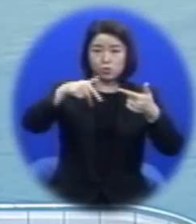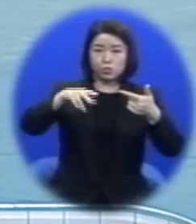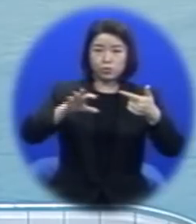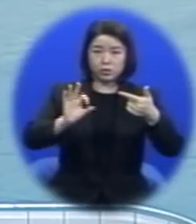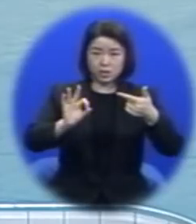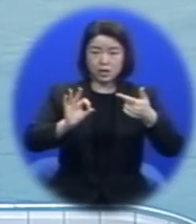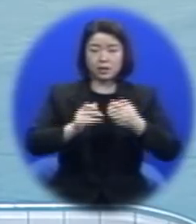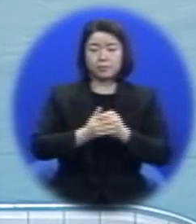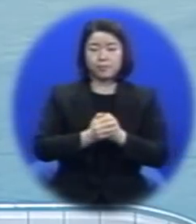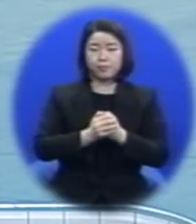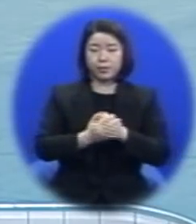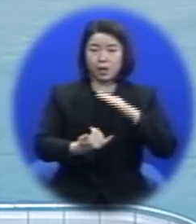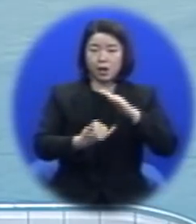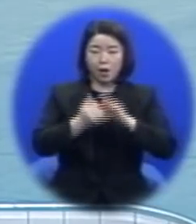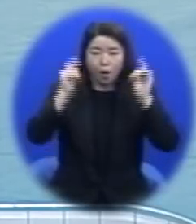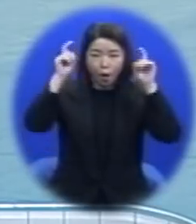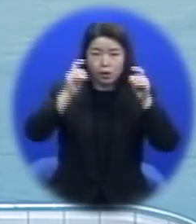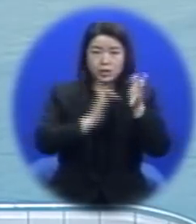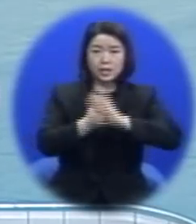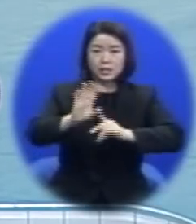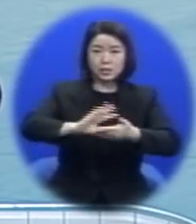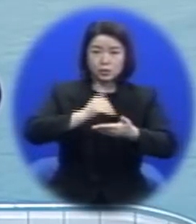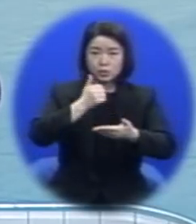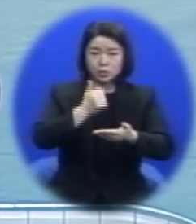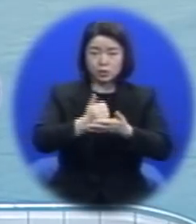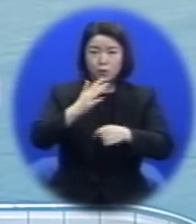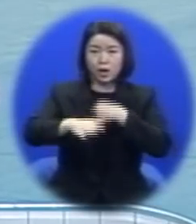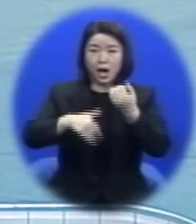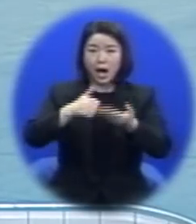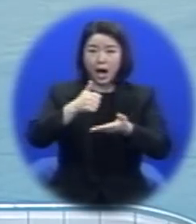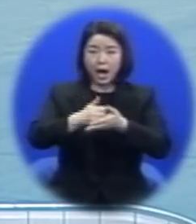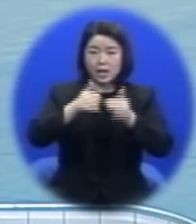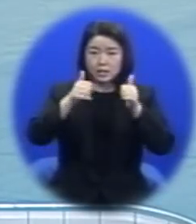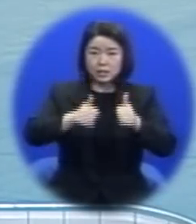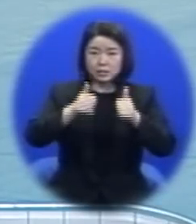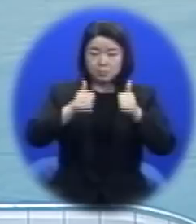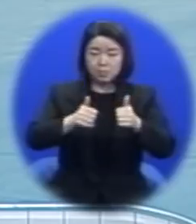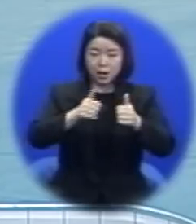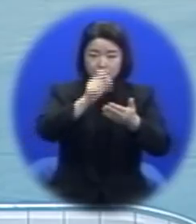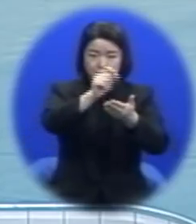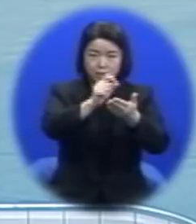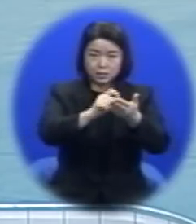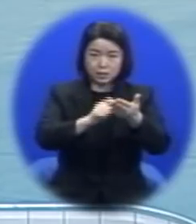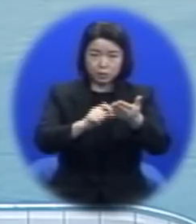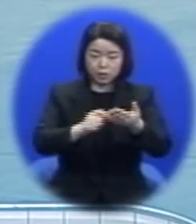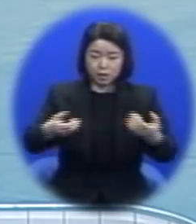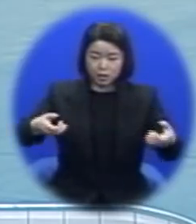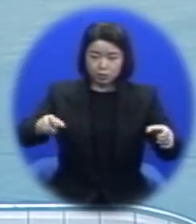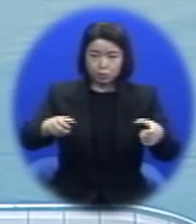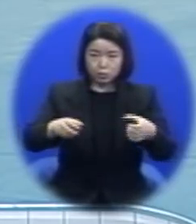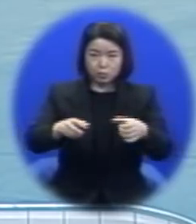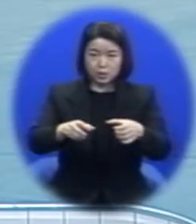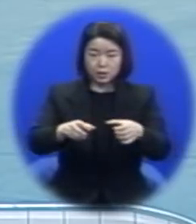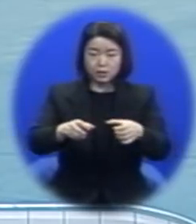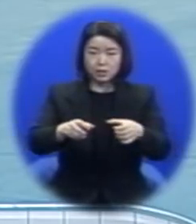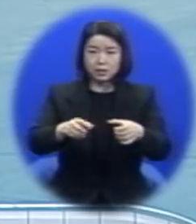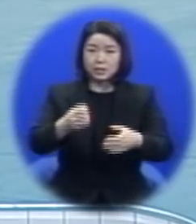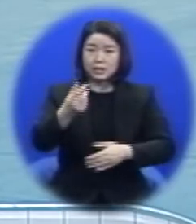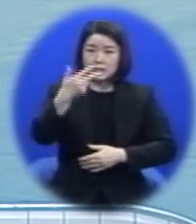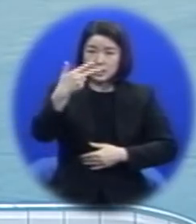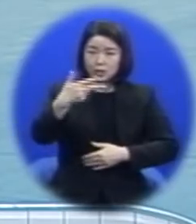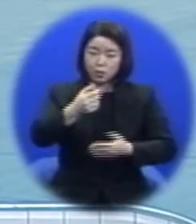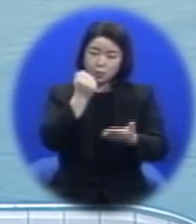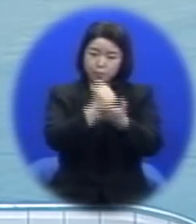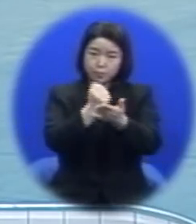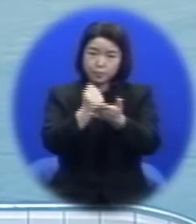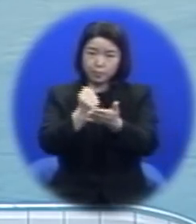예수 그리스도께서 하나님의 심판이 기록되어 있는 두루마리를, 이제 일곱 개 봉인으로 봉인되어진